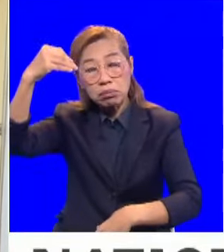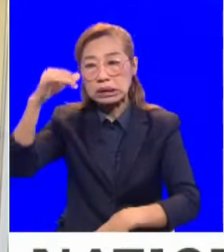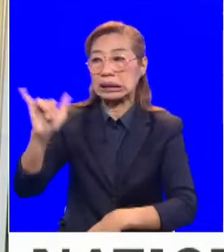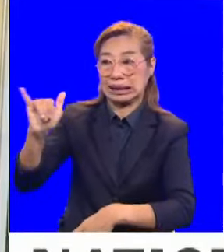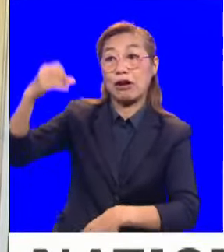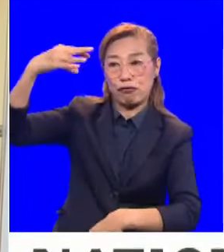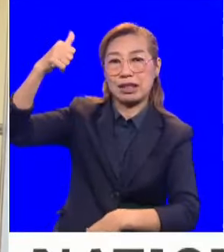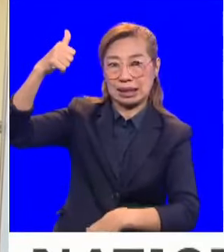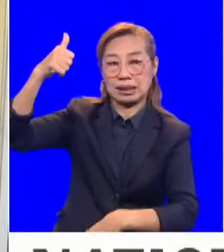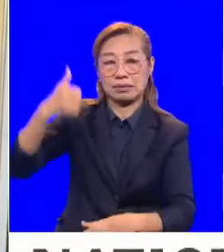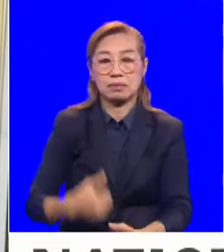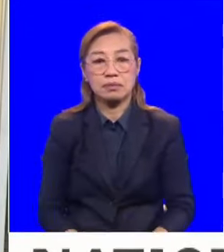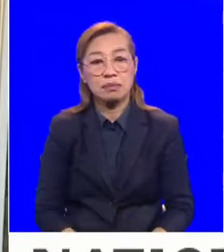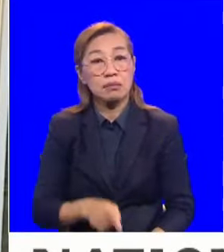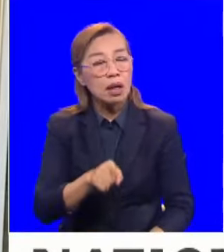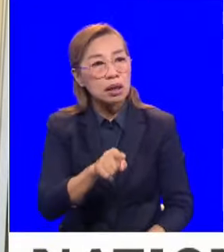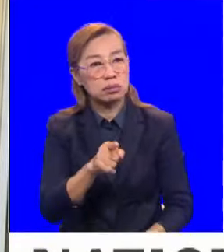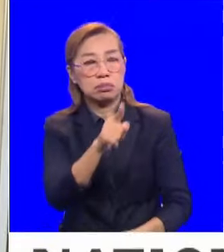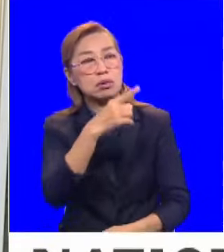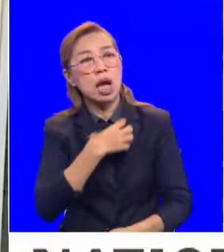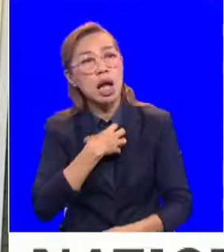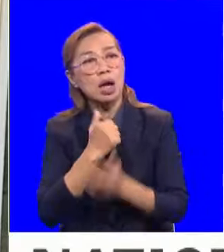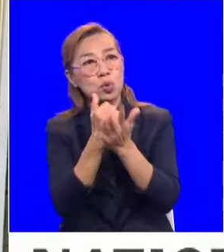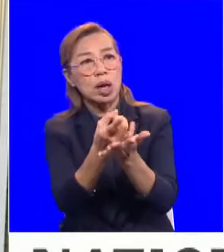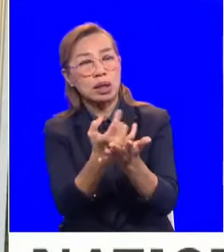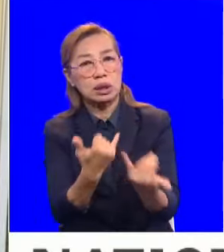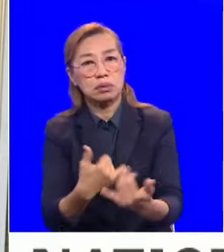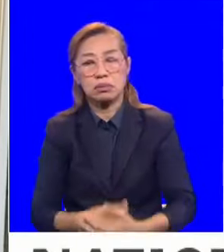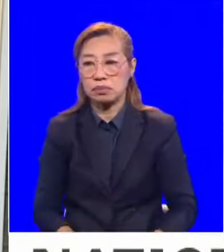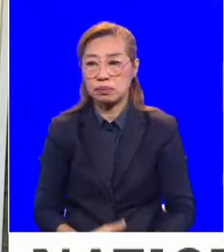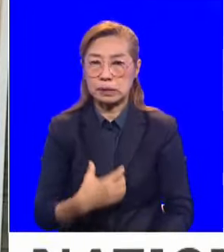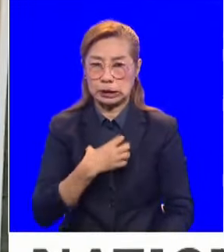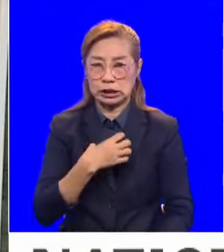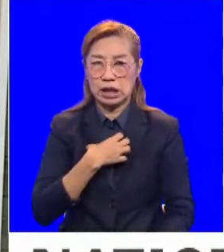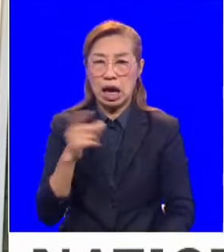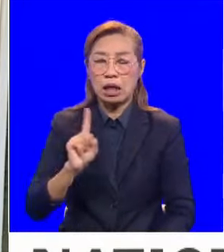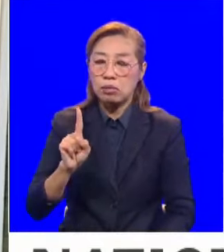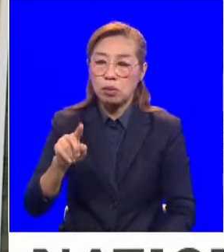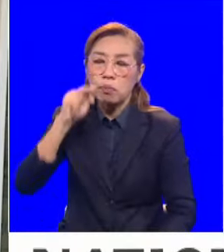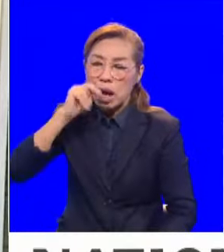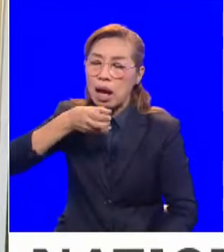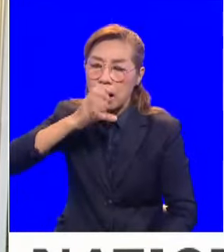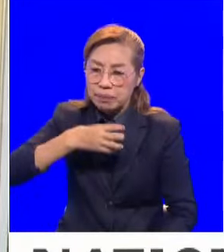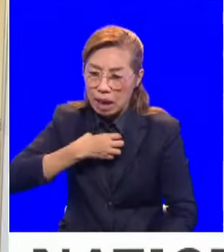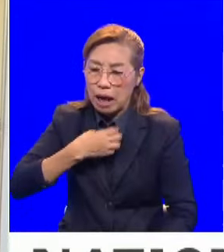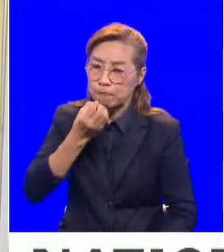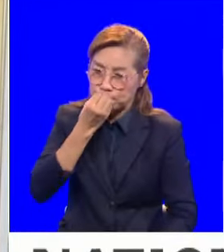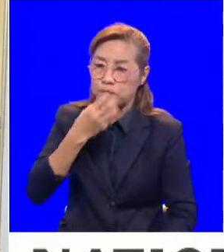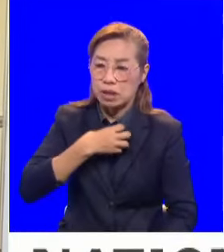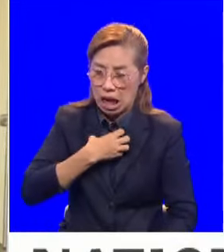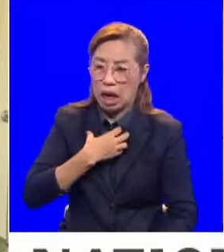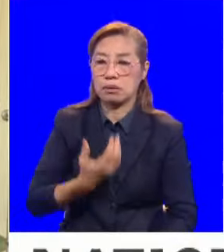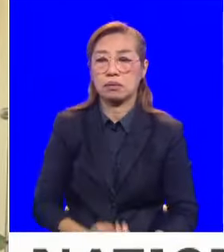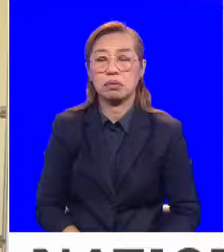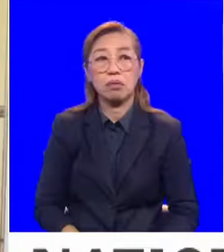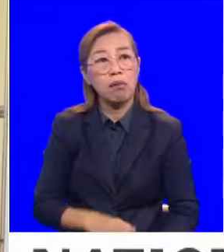ยัง ครับ สิ่งที่เราอยากได้ความช่วยเหลือตอนนี้เป็นยังไงบ้าง ก็ต้องการพวกน้ำดื่มอาหารเนี่ยครับ